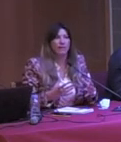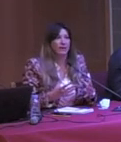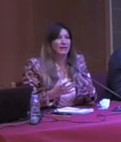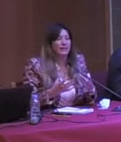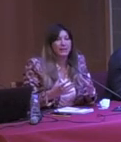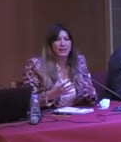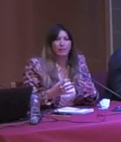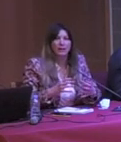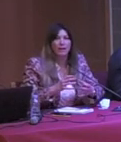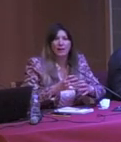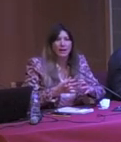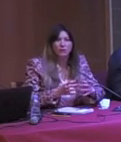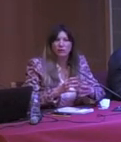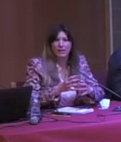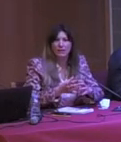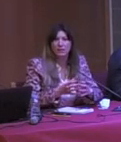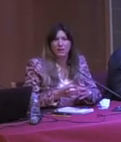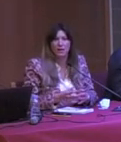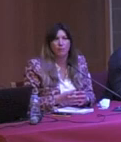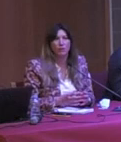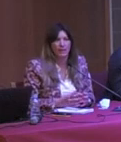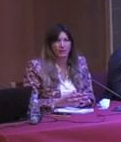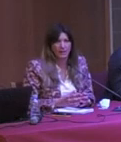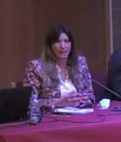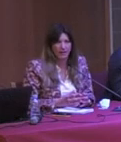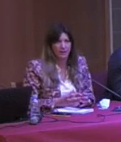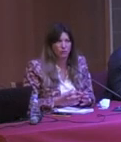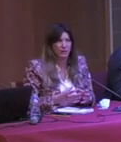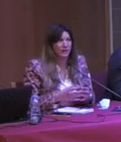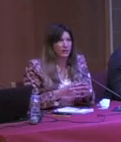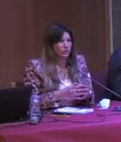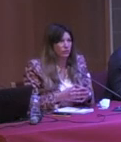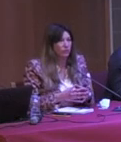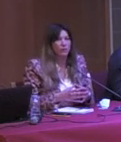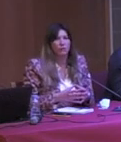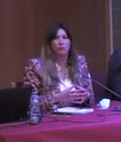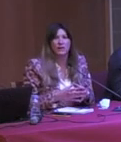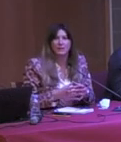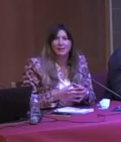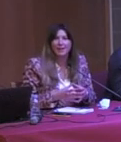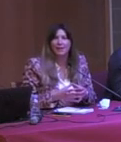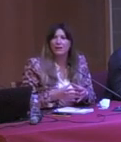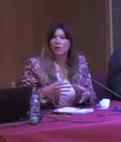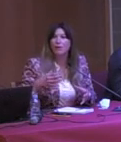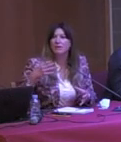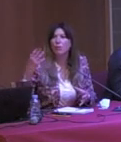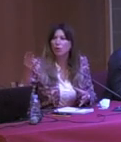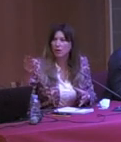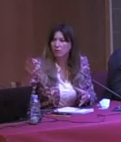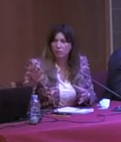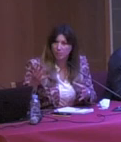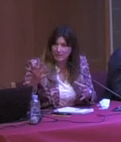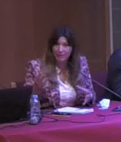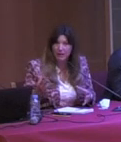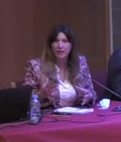i també amb la Generalitat per encavalcar tots aquests calendaris. O sigui, l'intenció, no? Hi ha gent que deia que comenceu molt